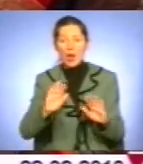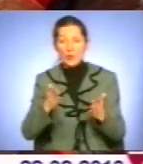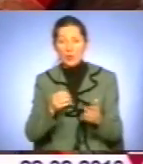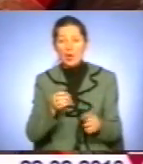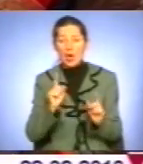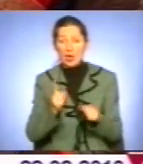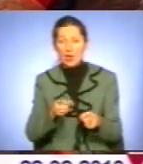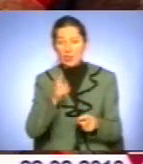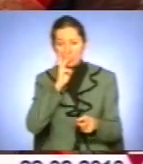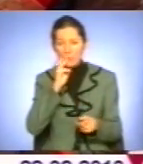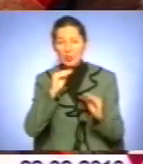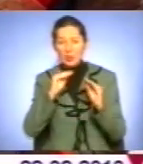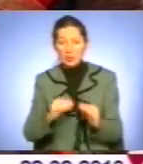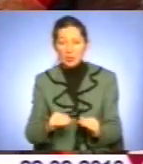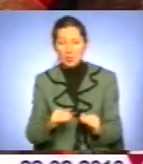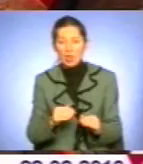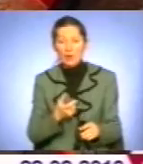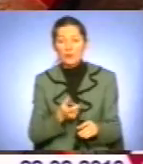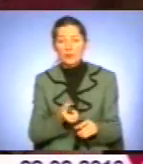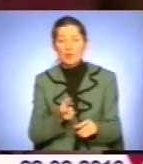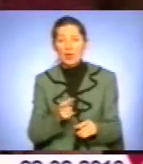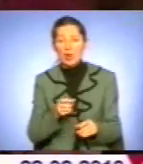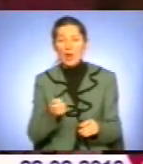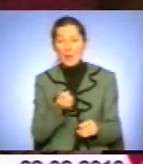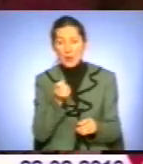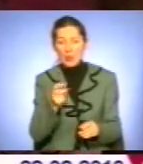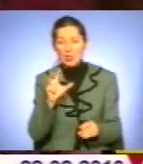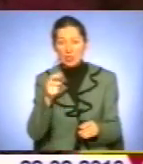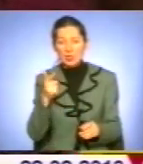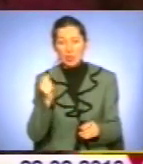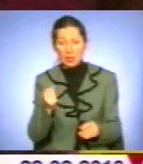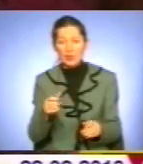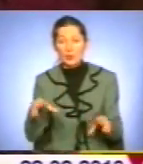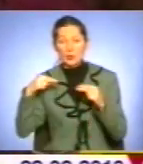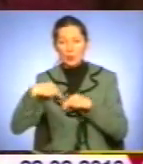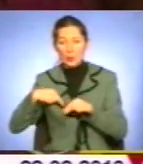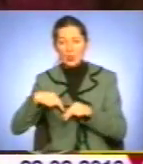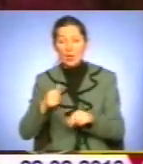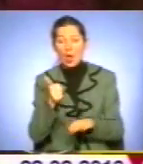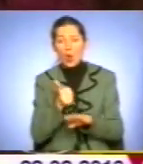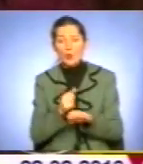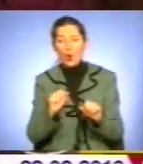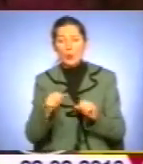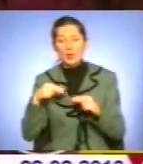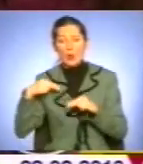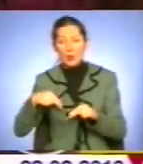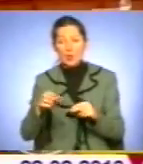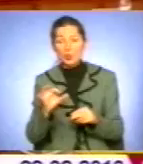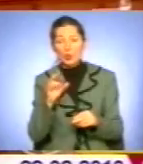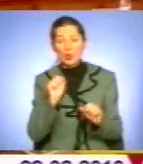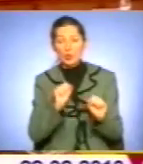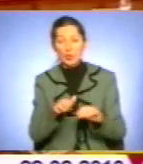нижче мінімальної на понад 300 гривень. Тому співробітники Головного управління праці та соціального захисту населення обласної державної